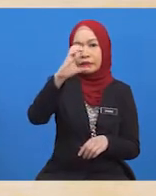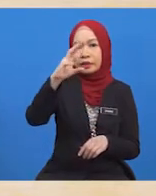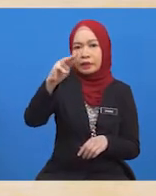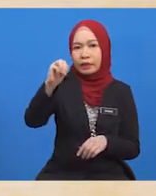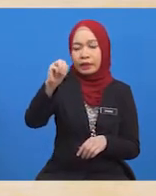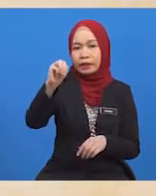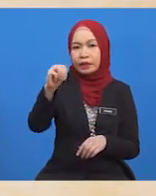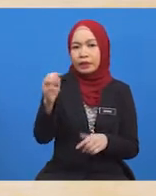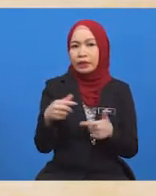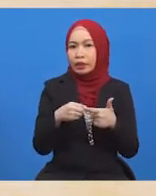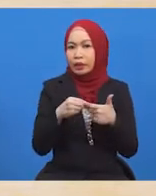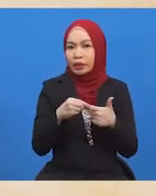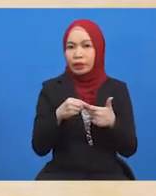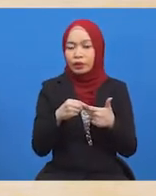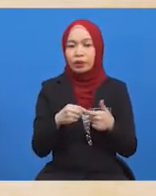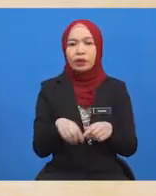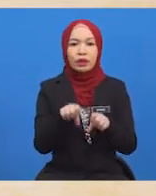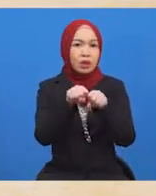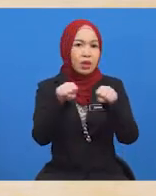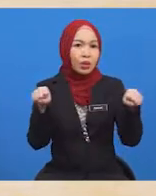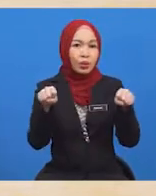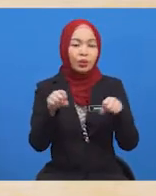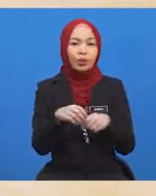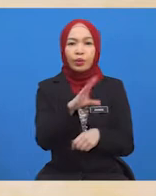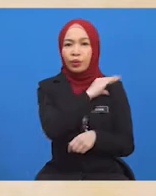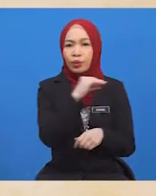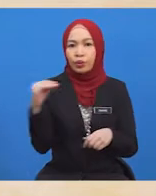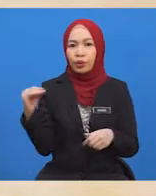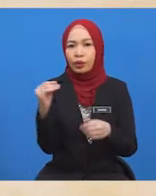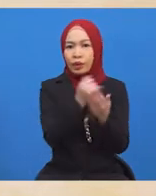Kedua, ukur dan lukis garis BC